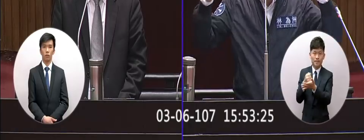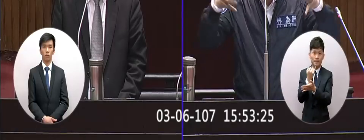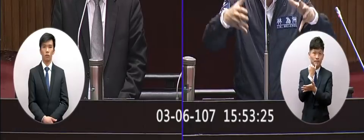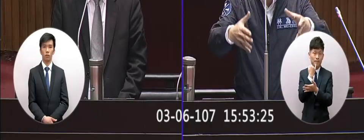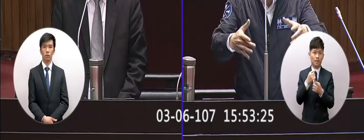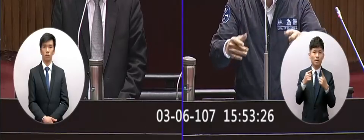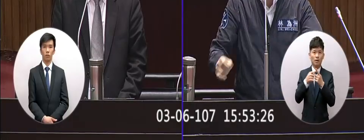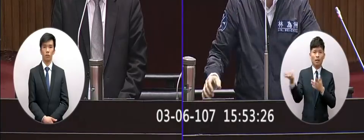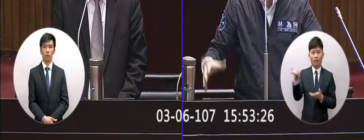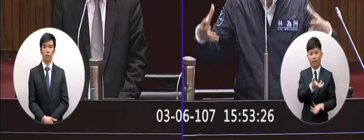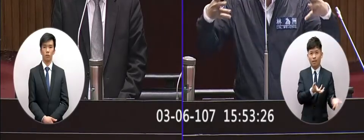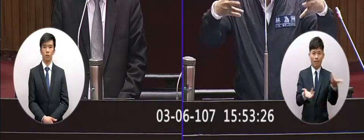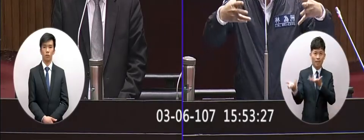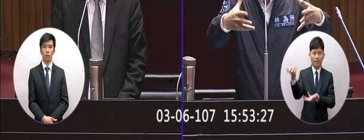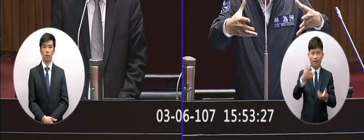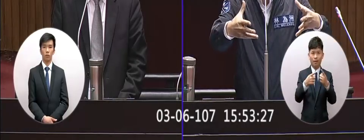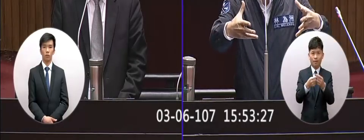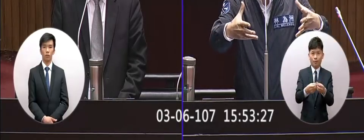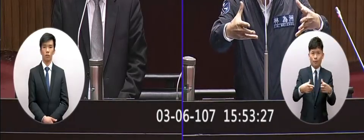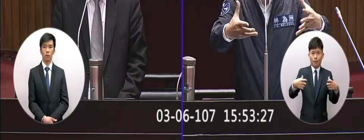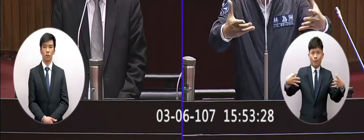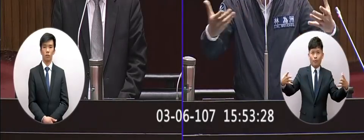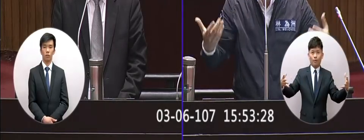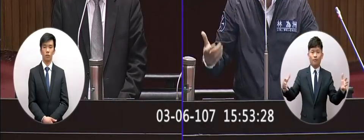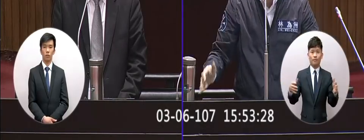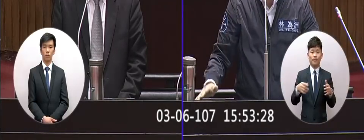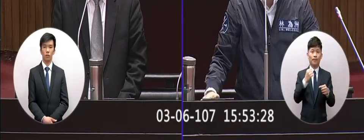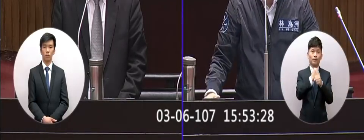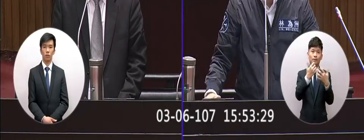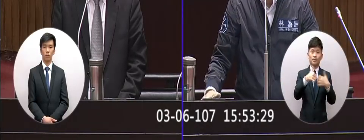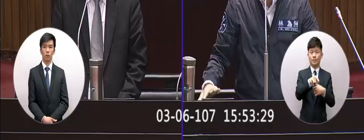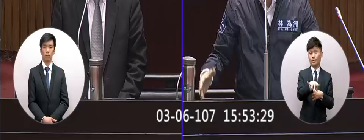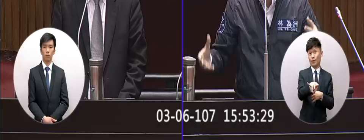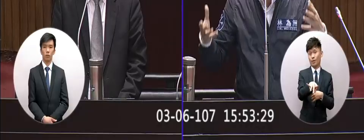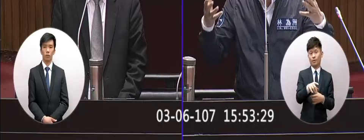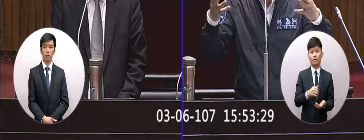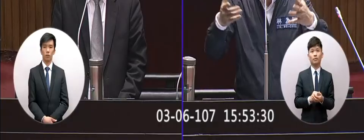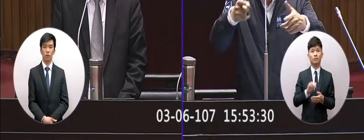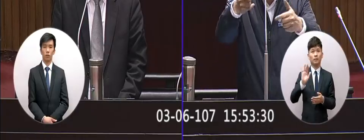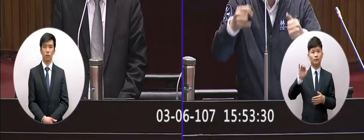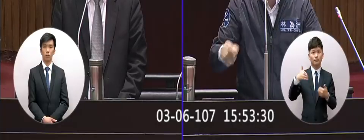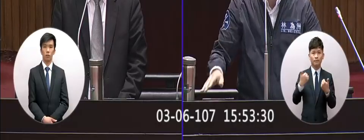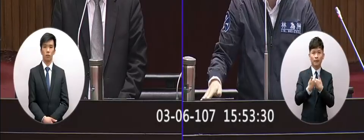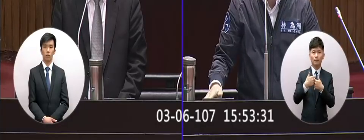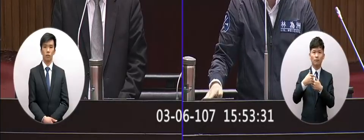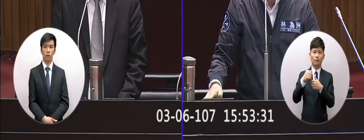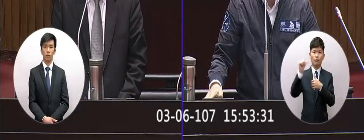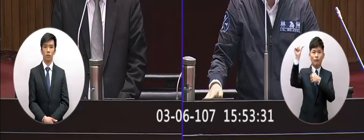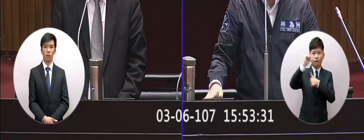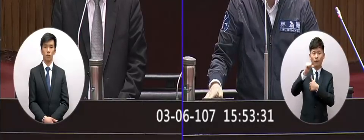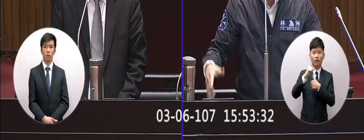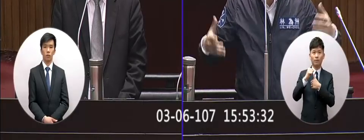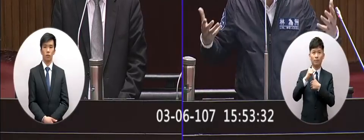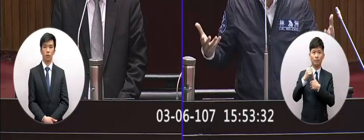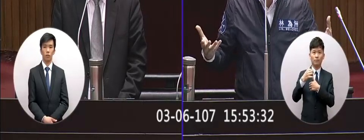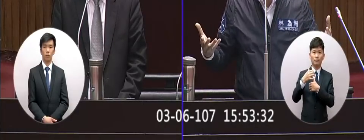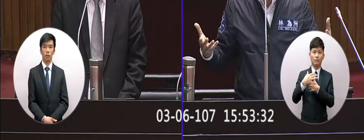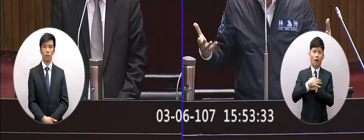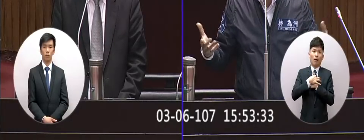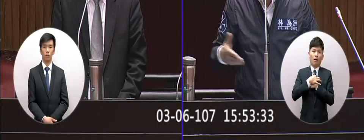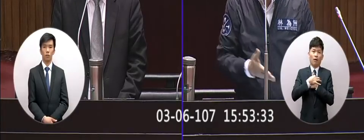这个人口往这边聚集，因为它有就业机会，但是呢，他反而受到惩罚，因